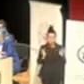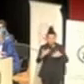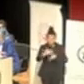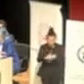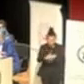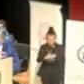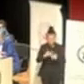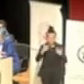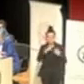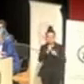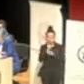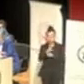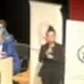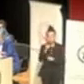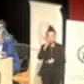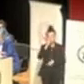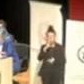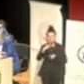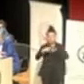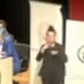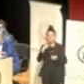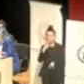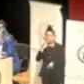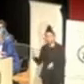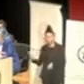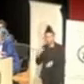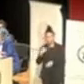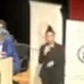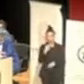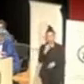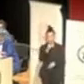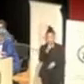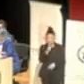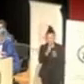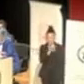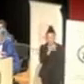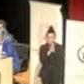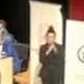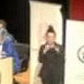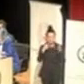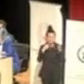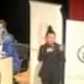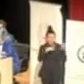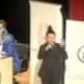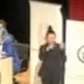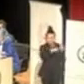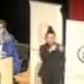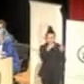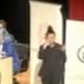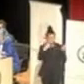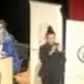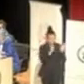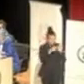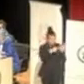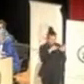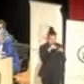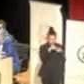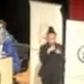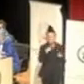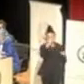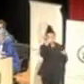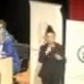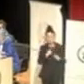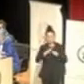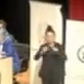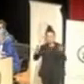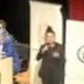Koleksiyonu Şube Müdürü Sayın Hatice Atlan bizlere konuşan kitapta konusunda bilgi verecekler. Kendisini sizlere